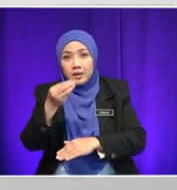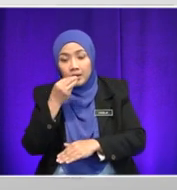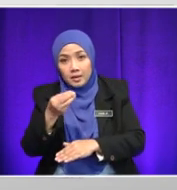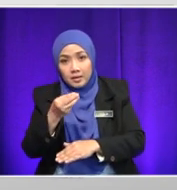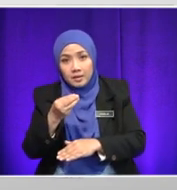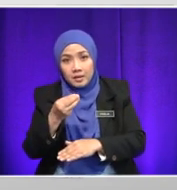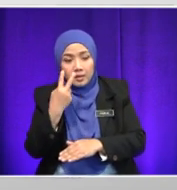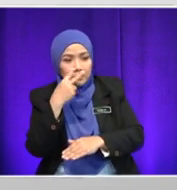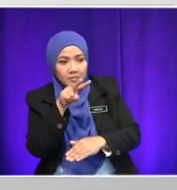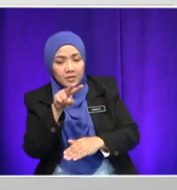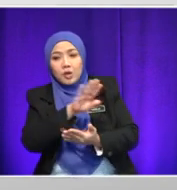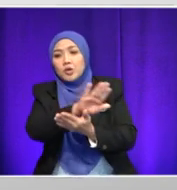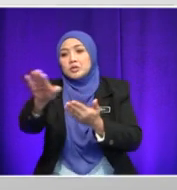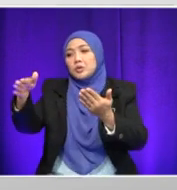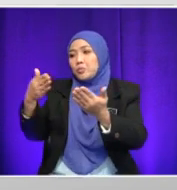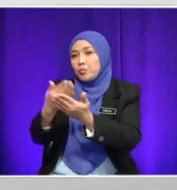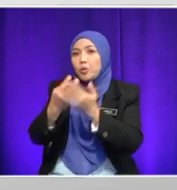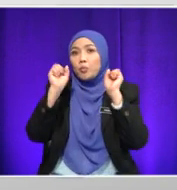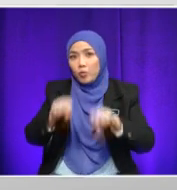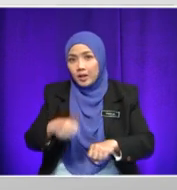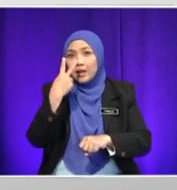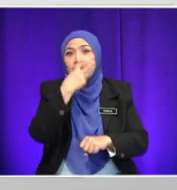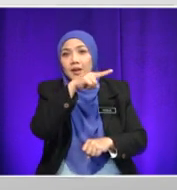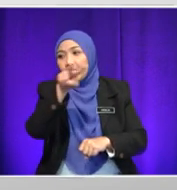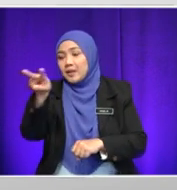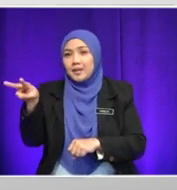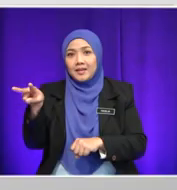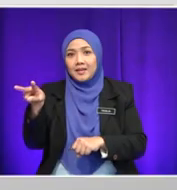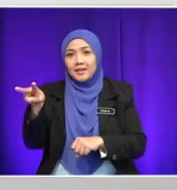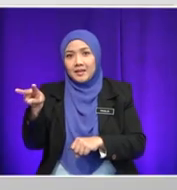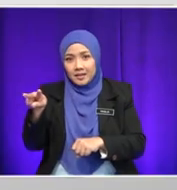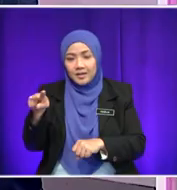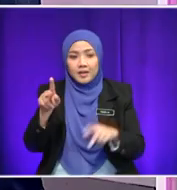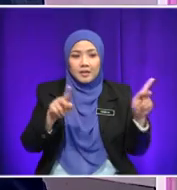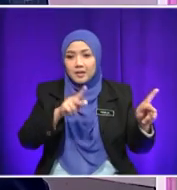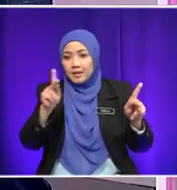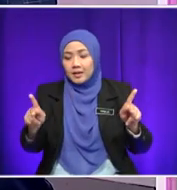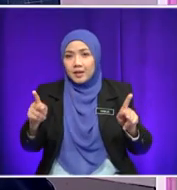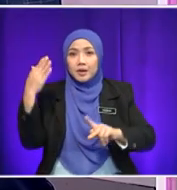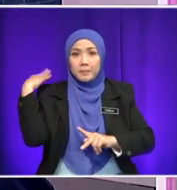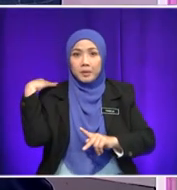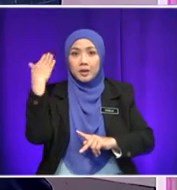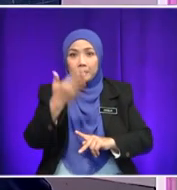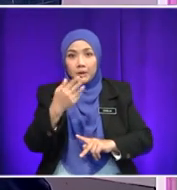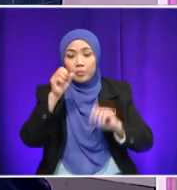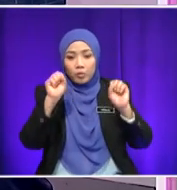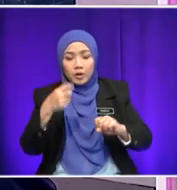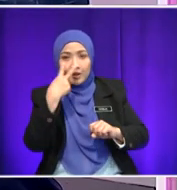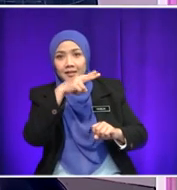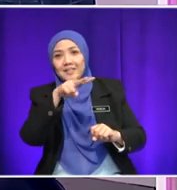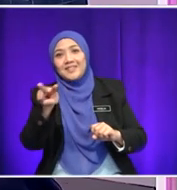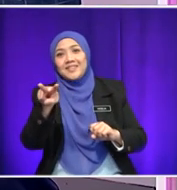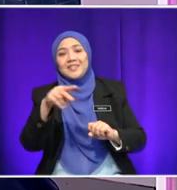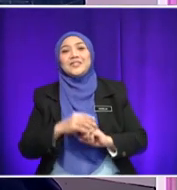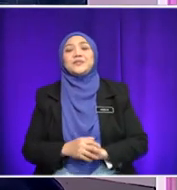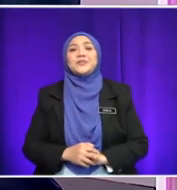dilihat daripada ke semua arah maksud ini kiri kanan depan belakang kita akan dapat lihat ke semua arah untuk bunga tersebut